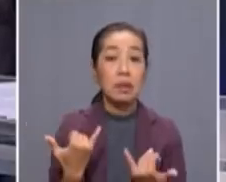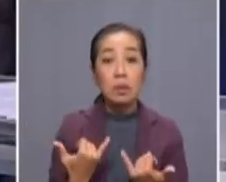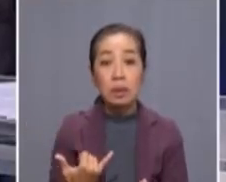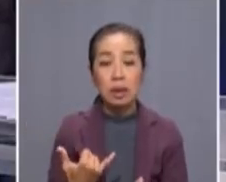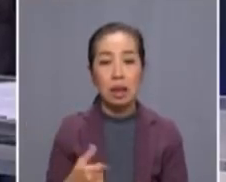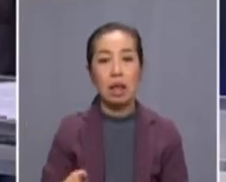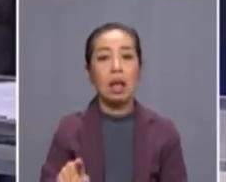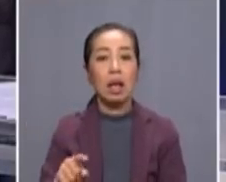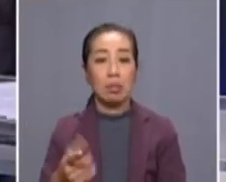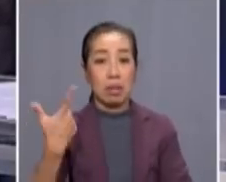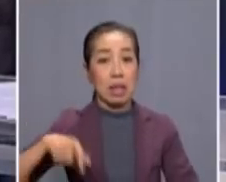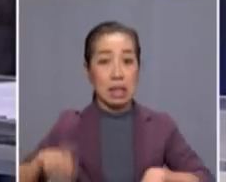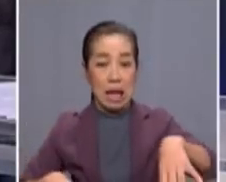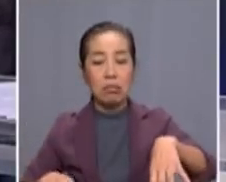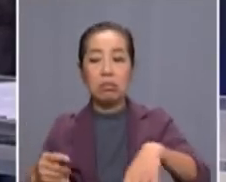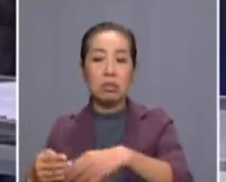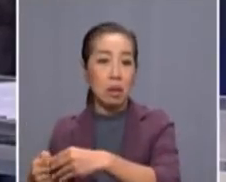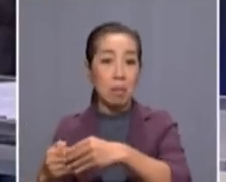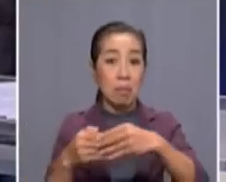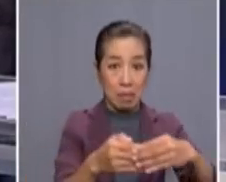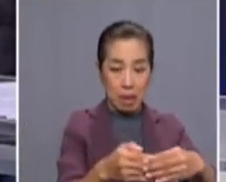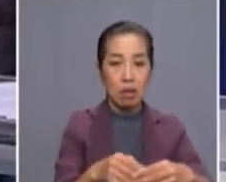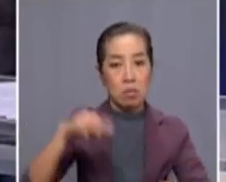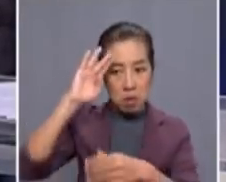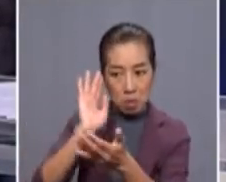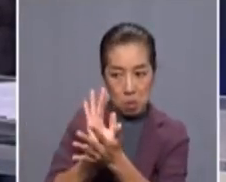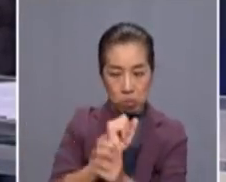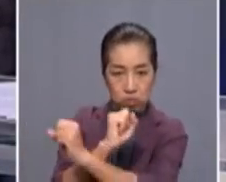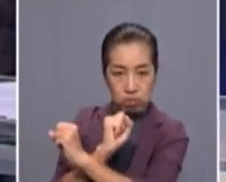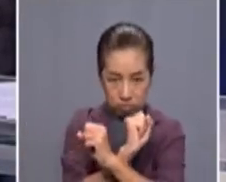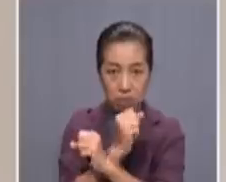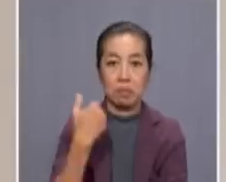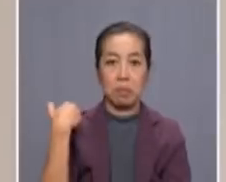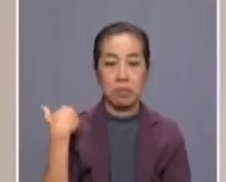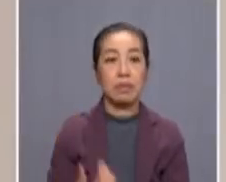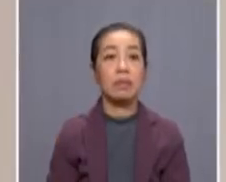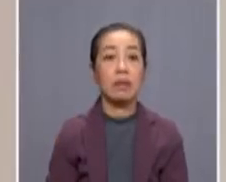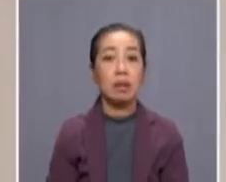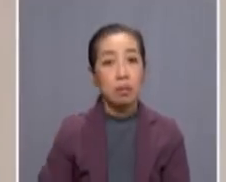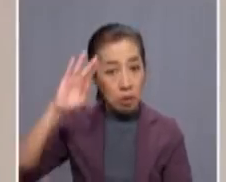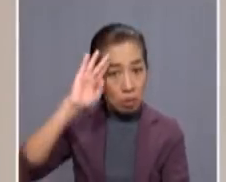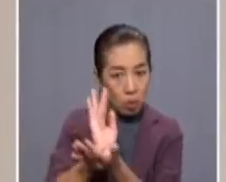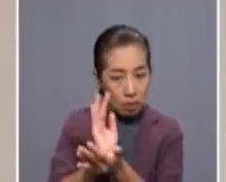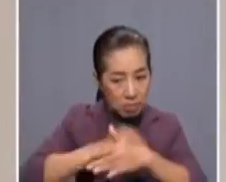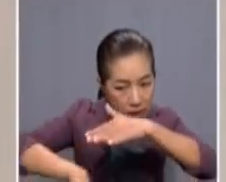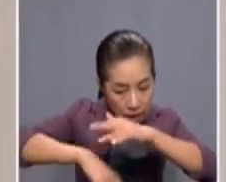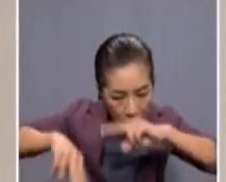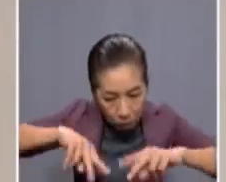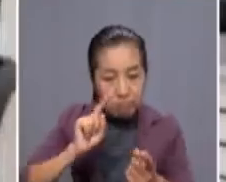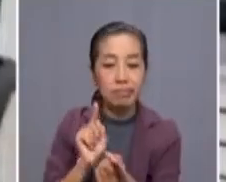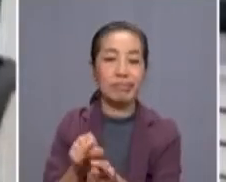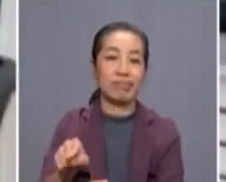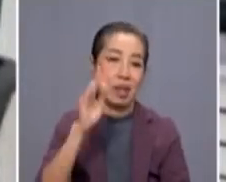ที่นำตัวไปส่งศาลจังหวัดสระบุรีเนี่ยก็มีกำลังตำรวจคุ้มกันอย่างแน่นหนาเลยนะครับหลังจากที่ตำรวจเนี่ยพบหลักฐานว่ามี